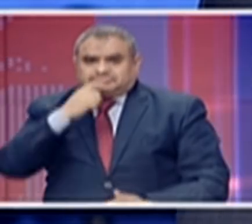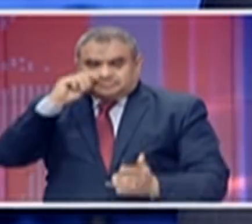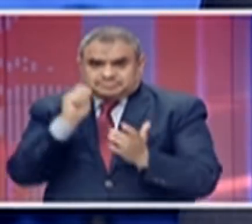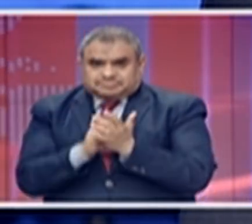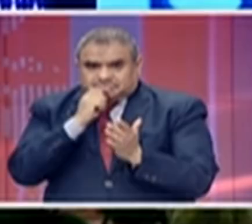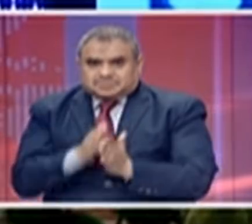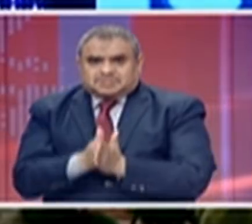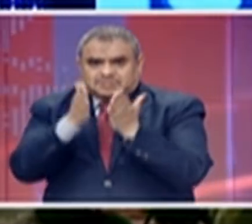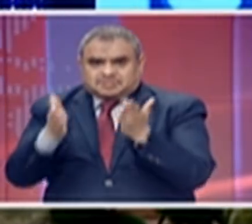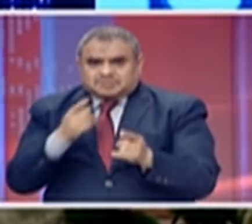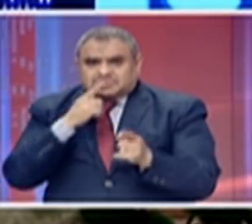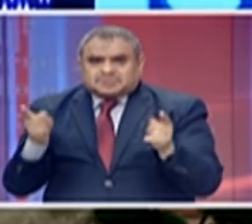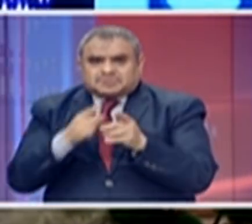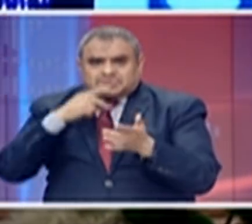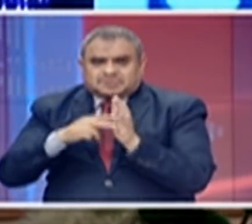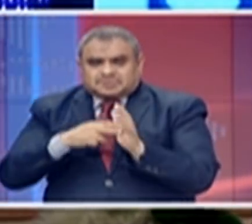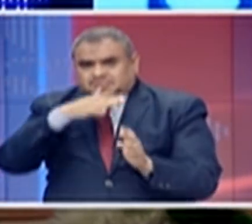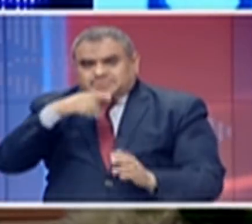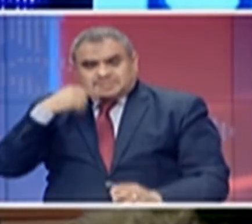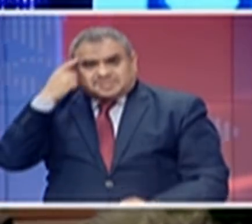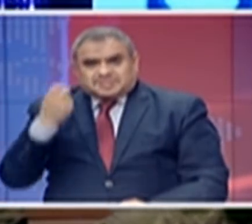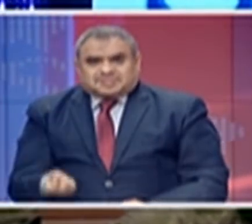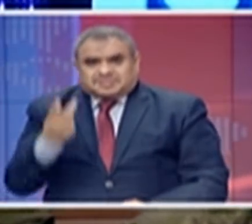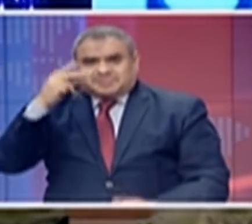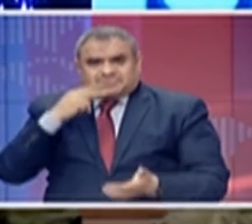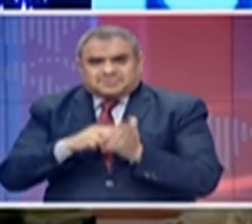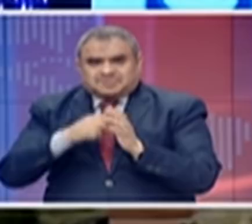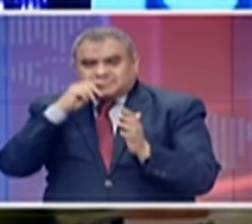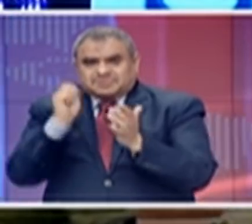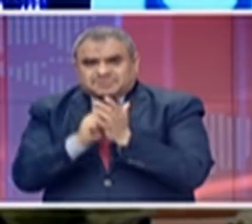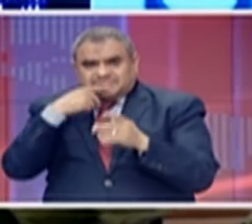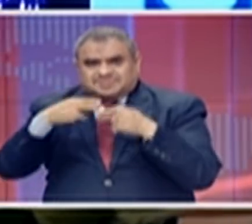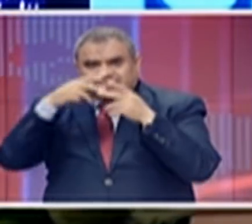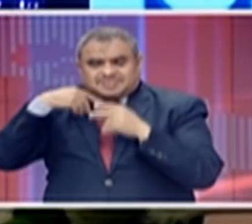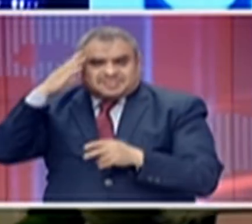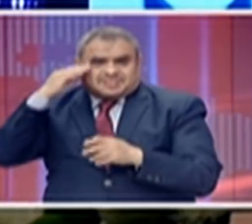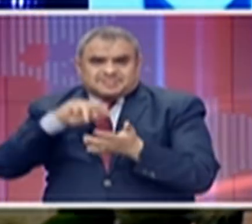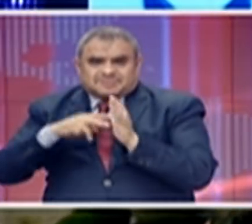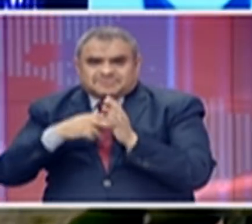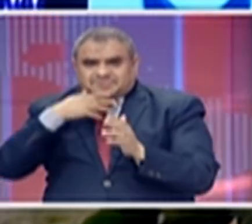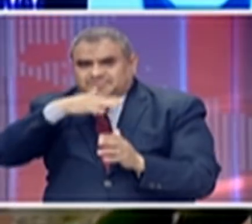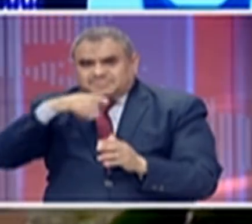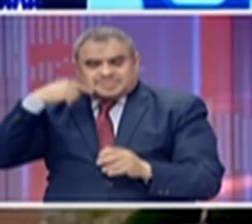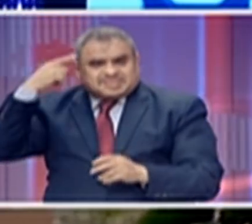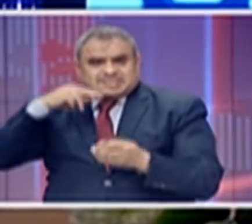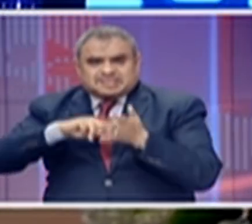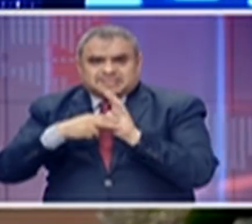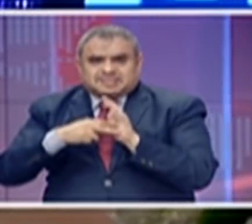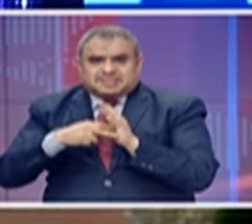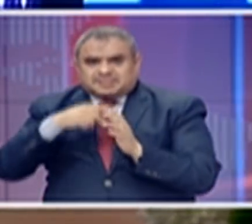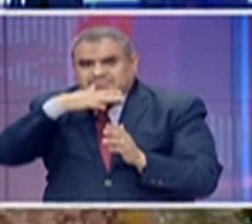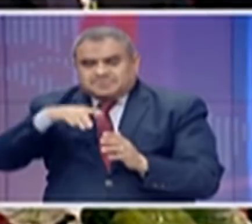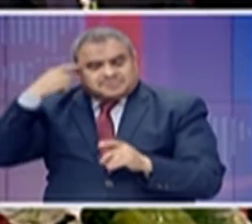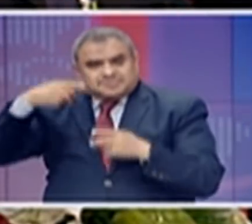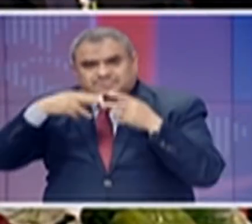وبصراحه كنت متفق معاهم ان انا اقول سعر، بس حصل لي موقف علشان السعر حبيت اقوله لكم. اتفضل يا